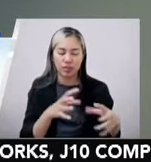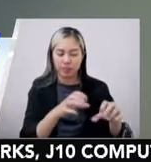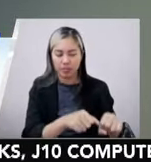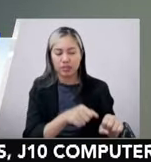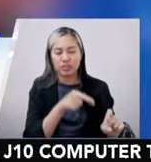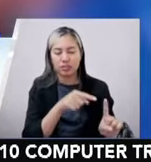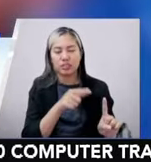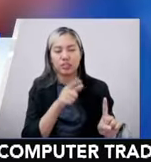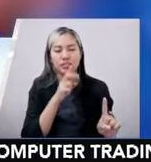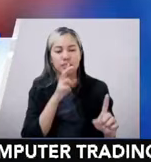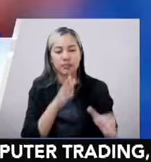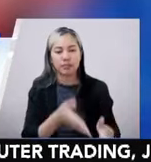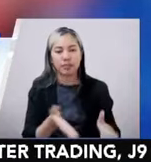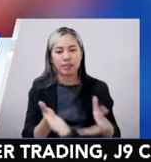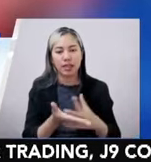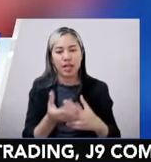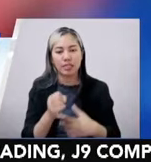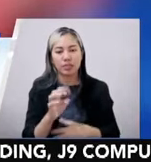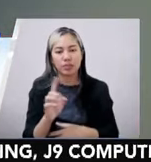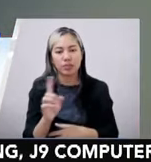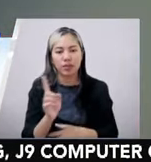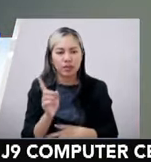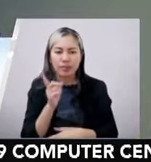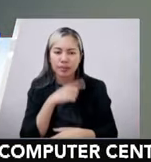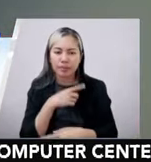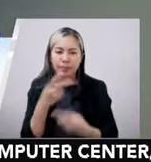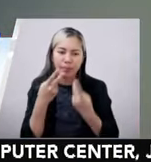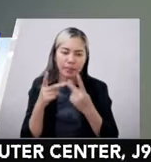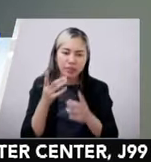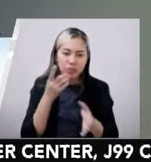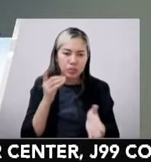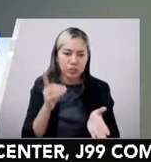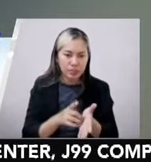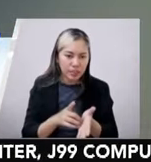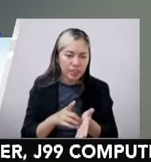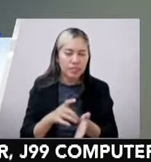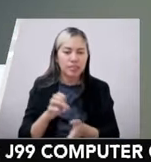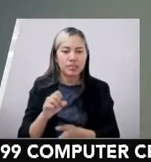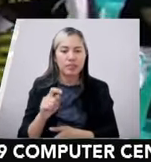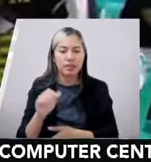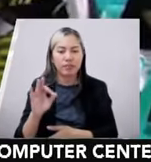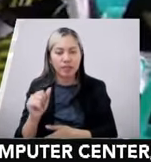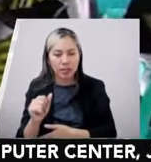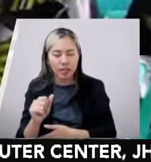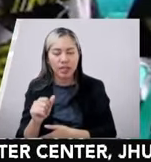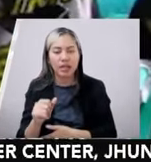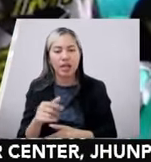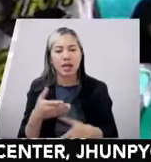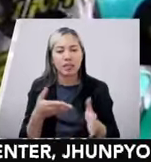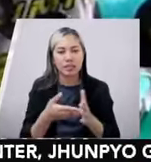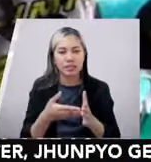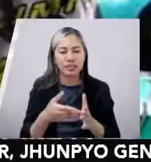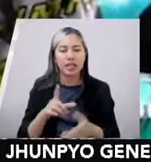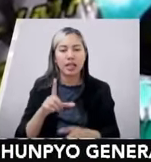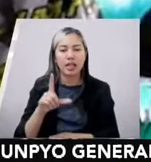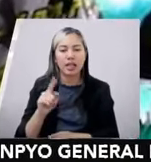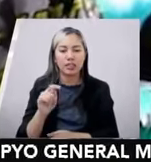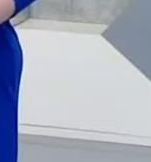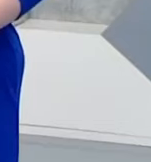sa kasong falsification of public documents, estafa at violation of the Land Transportation and Traffic Code.